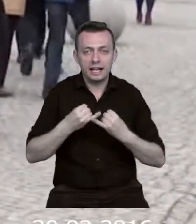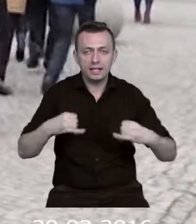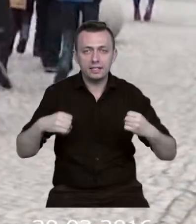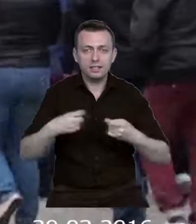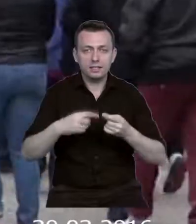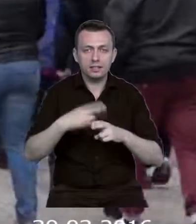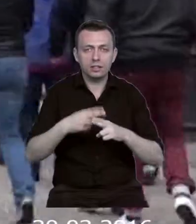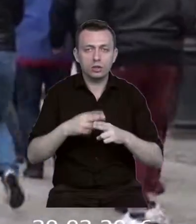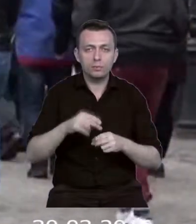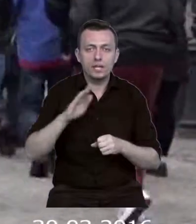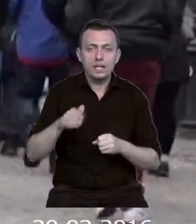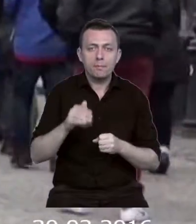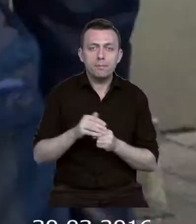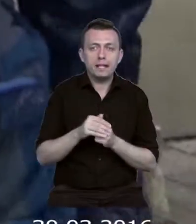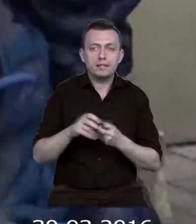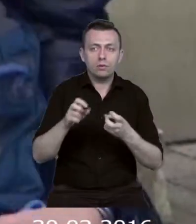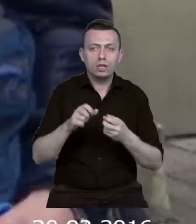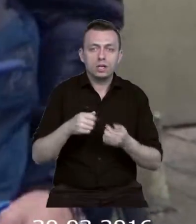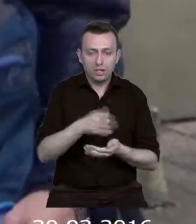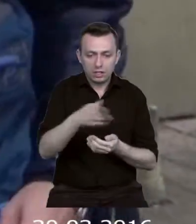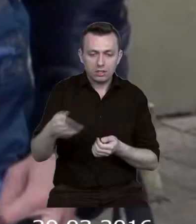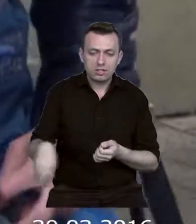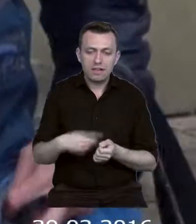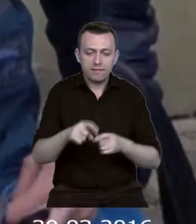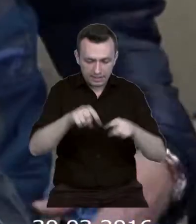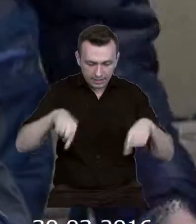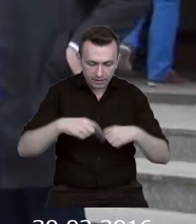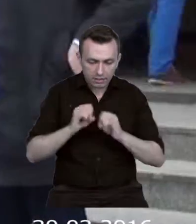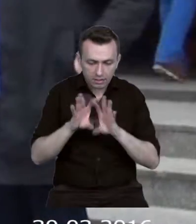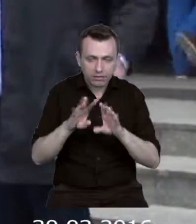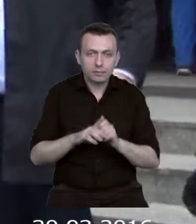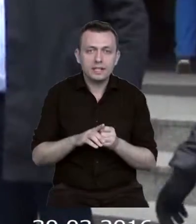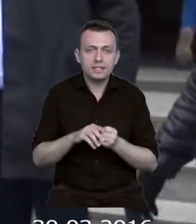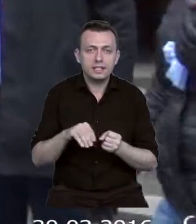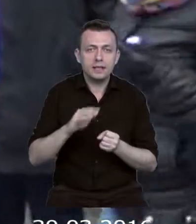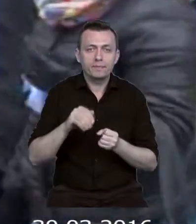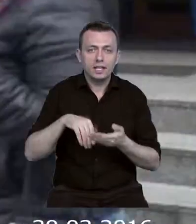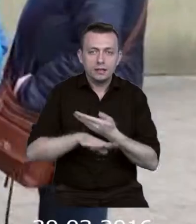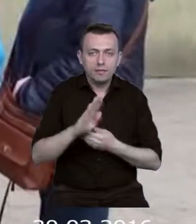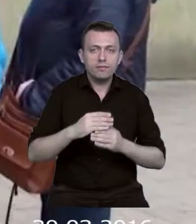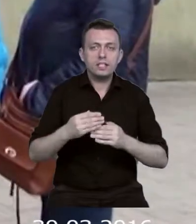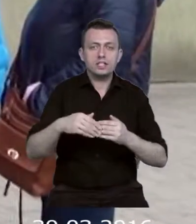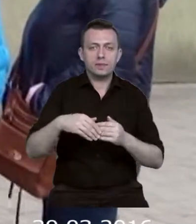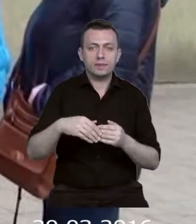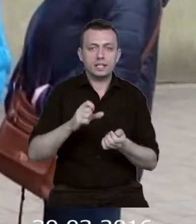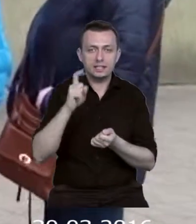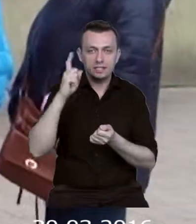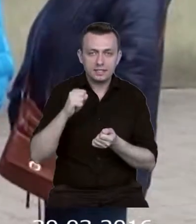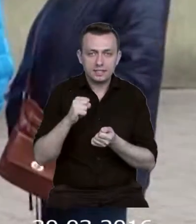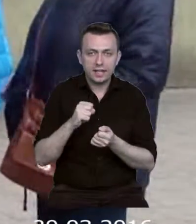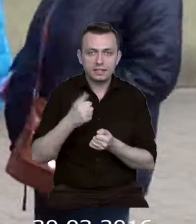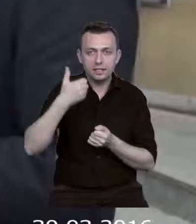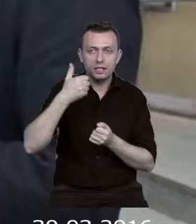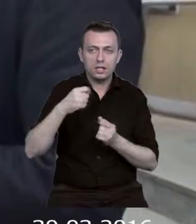niebieski pochód. Rozdawane będą ulotki informacyjne oraz niebieskie balony. Niebieski marsz wyruszy spod kościoła Świętego